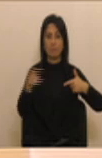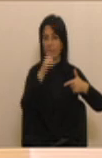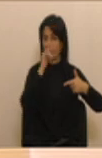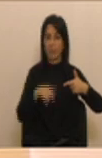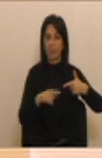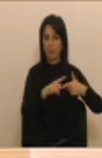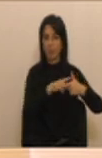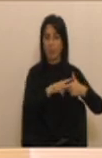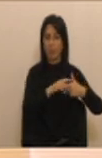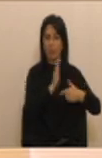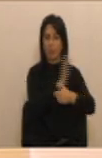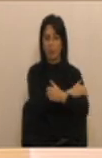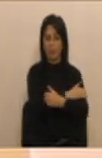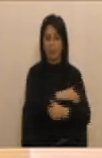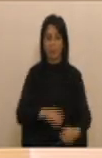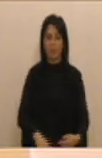წარმოუდგენელი.